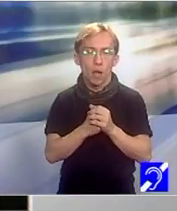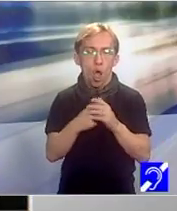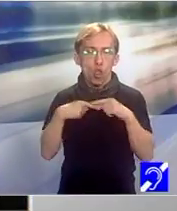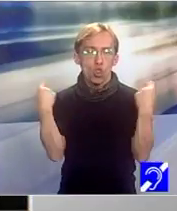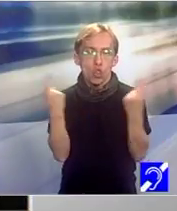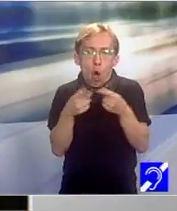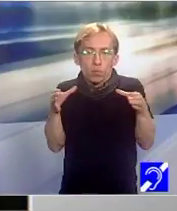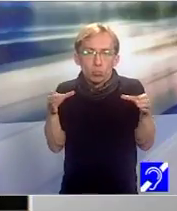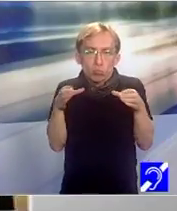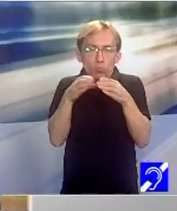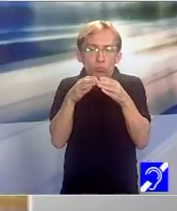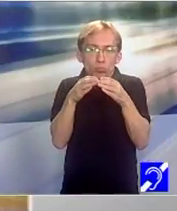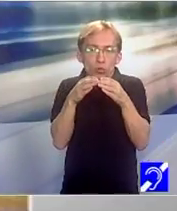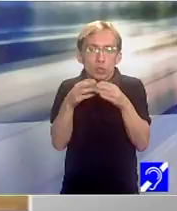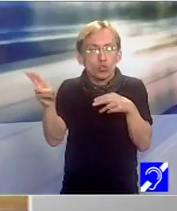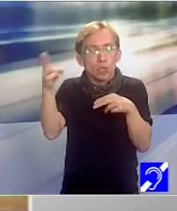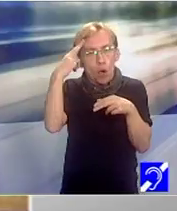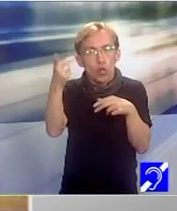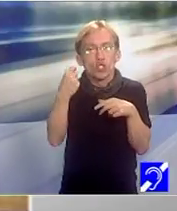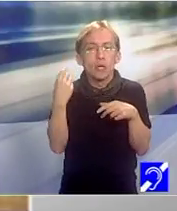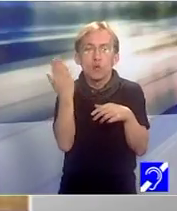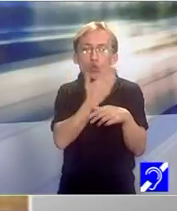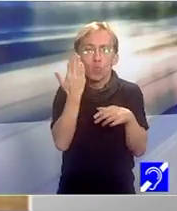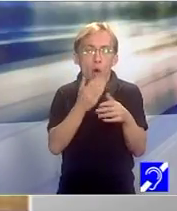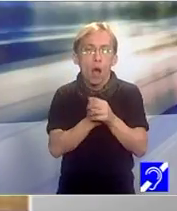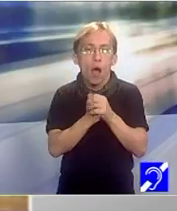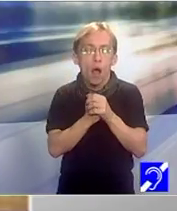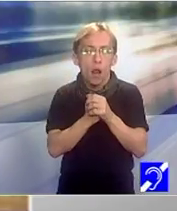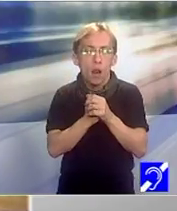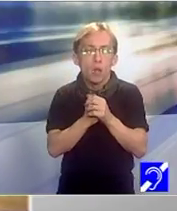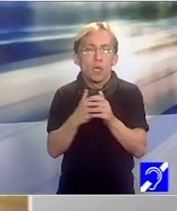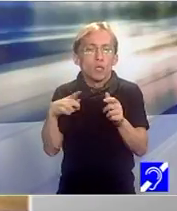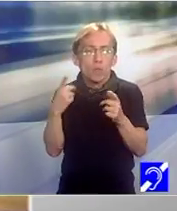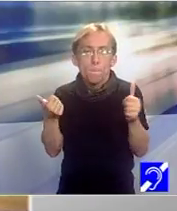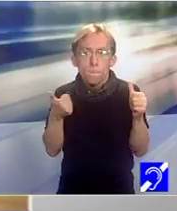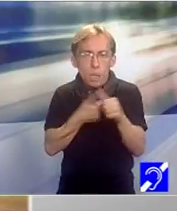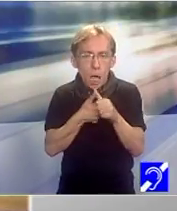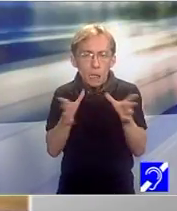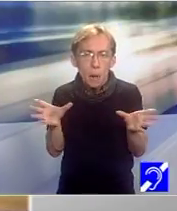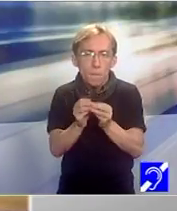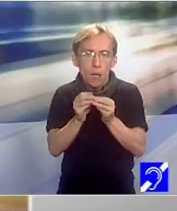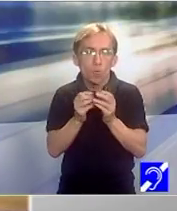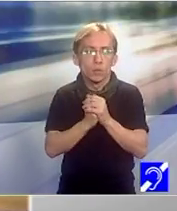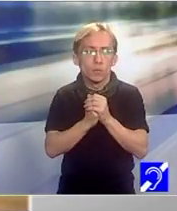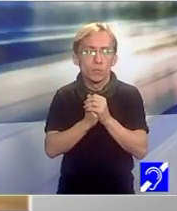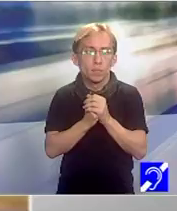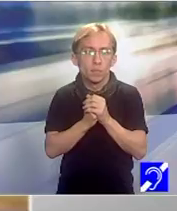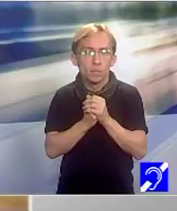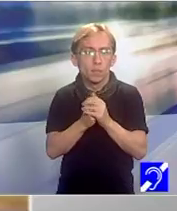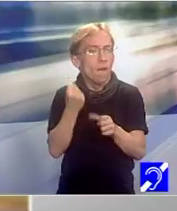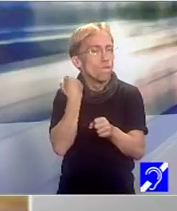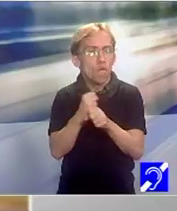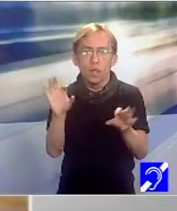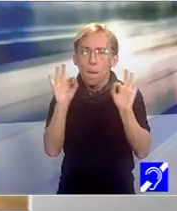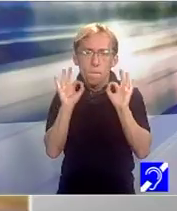ne cunoaștem din școală și în afara terenului sau în afara echipei, suntem prieteni și ne înțelegem foarte bine unii